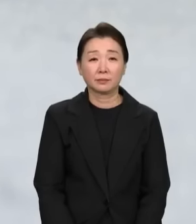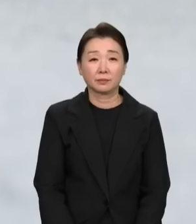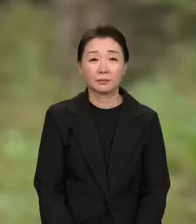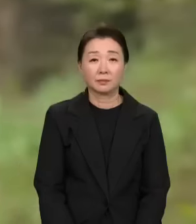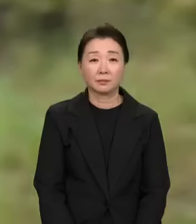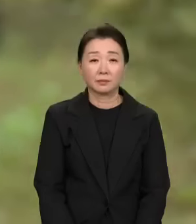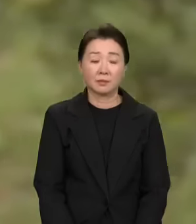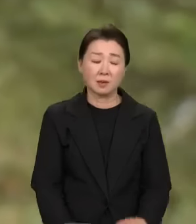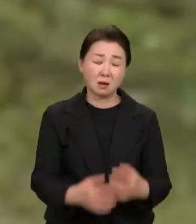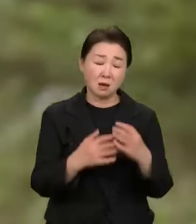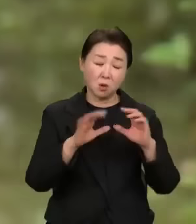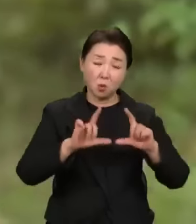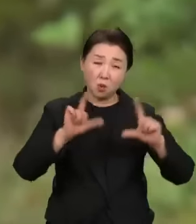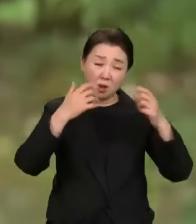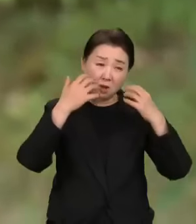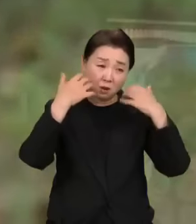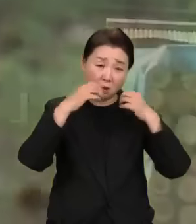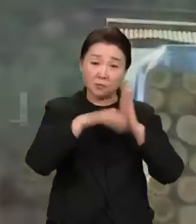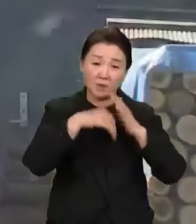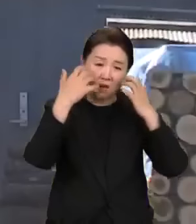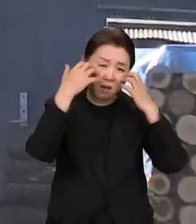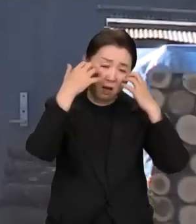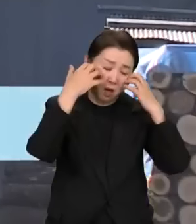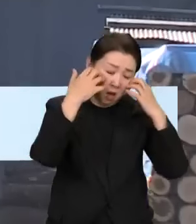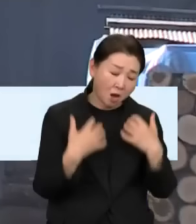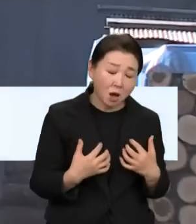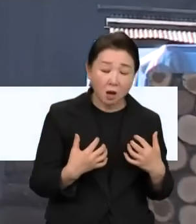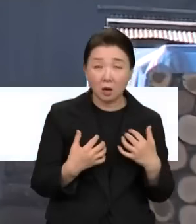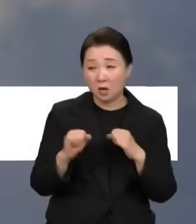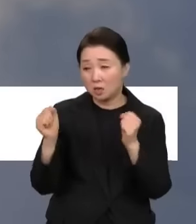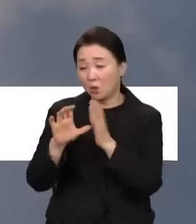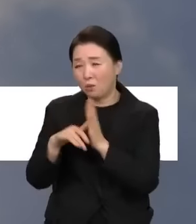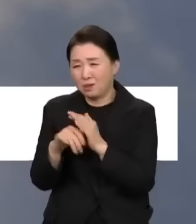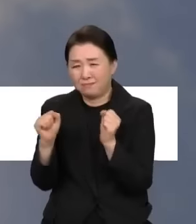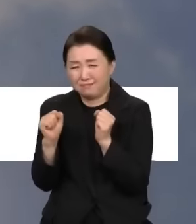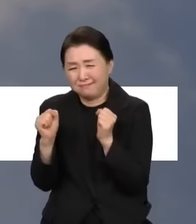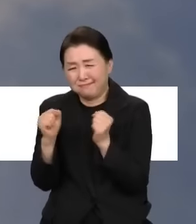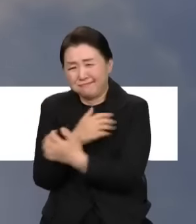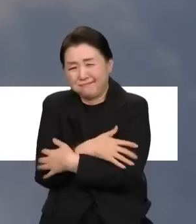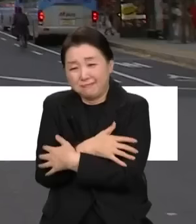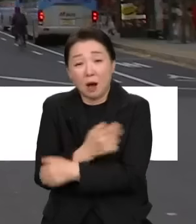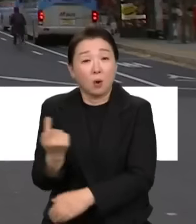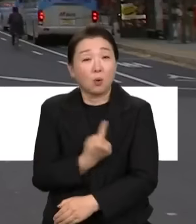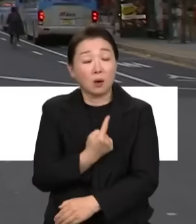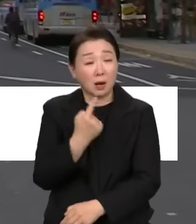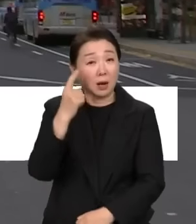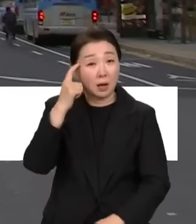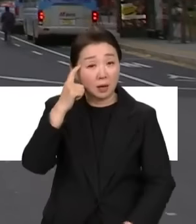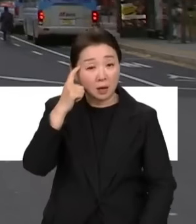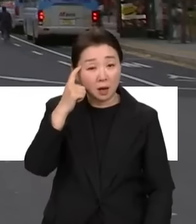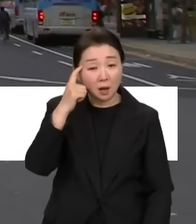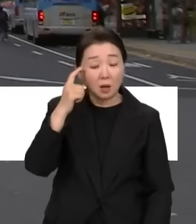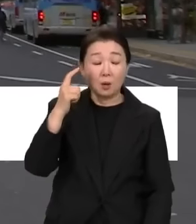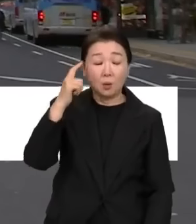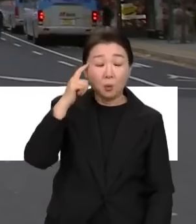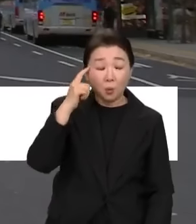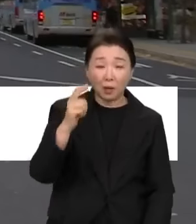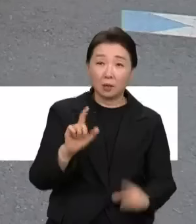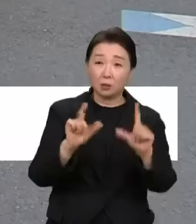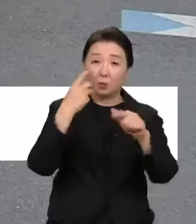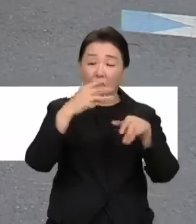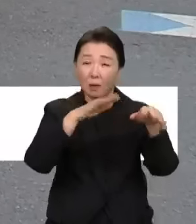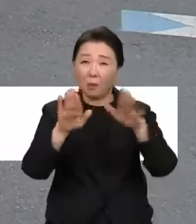최악의 폭염을 기록했던 올 여름, 겨울엔 극심한 한파가 찾아올 거란 분석이 많았습니다. 동태평양 수온이 내려가며